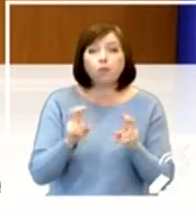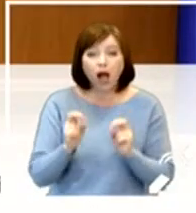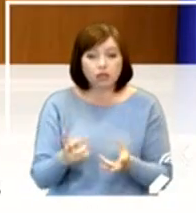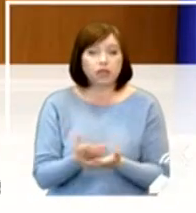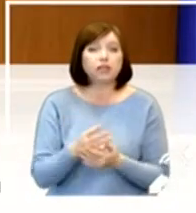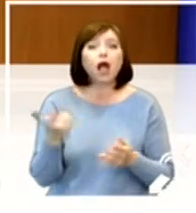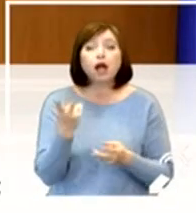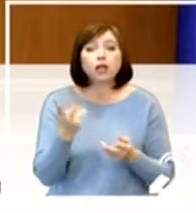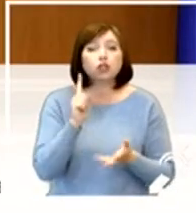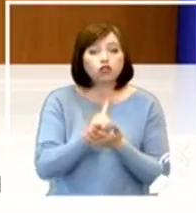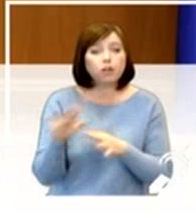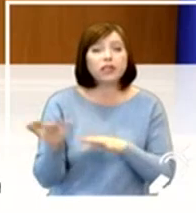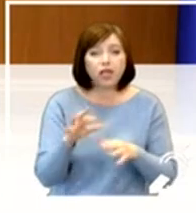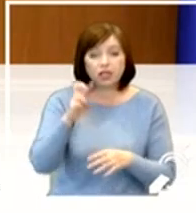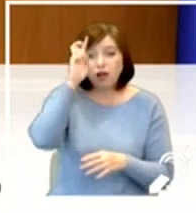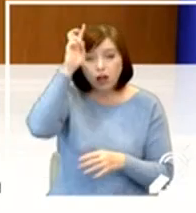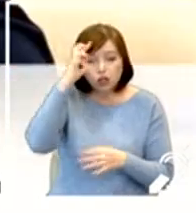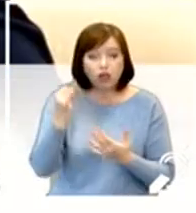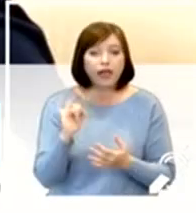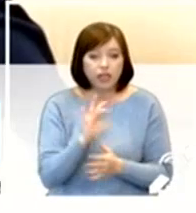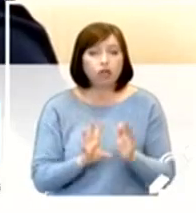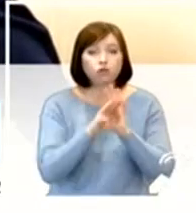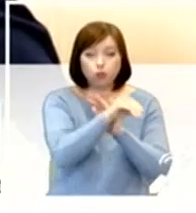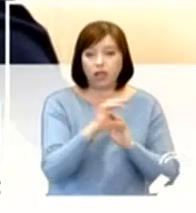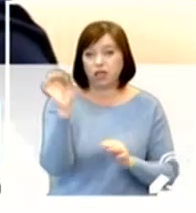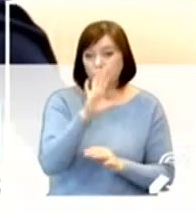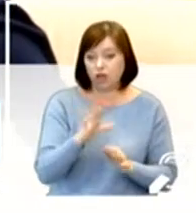acțiunile instituțiilor statului, dar și aderarea la Uniunea